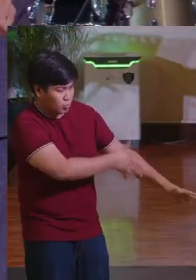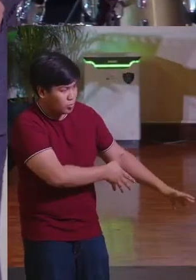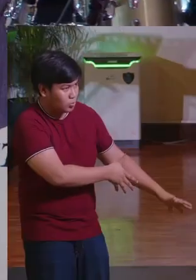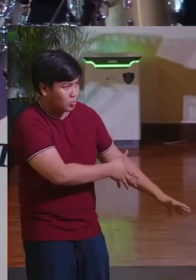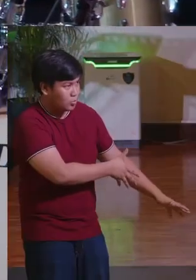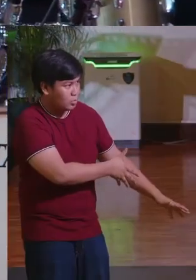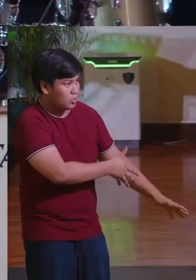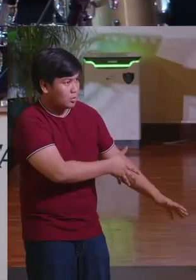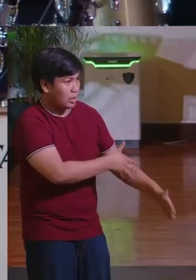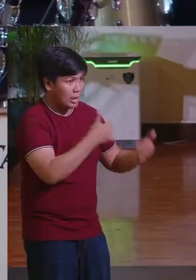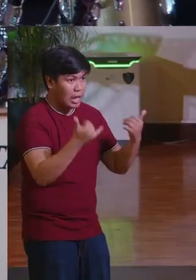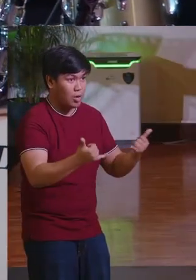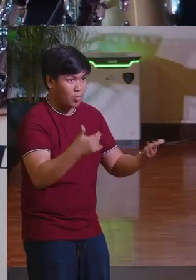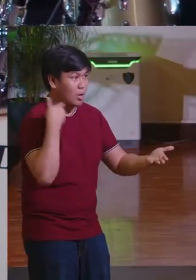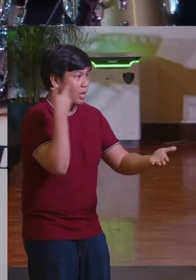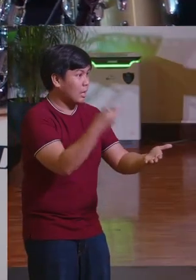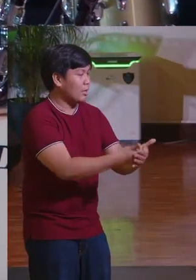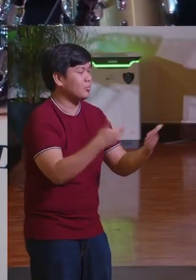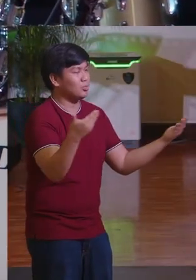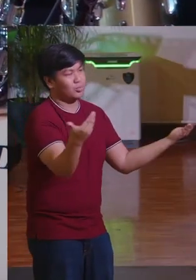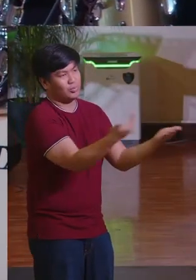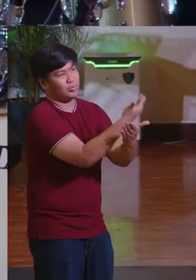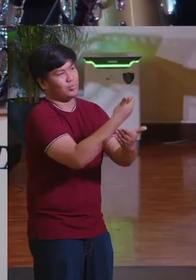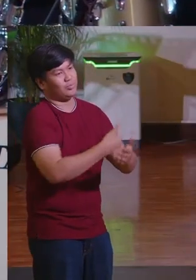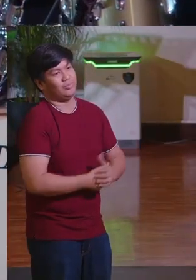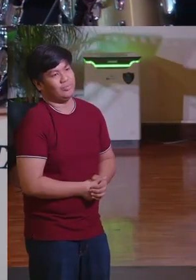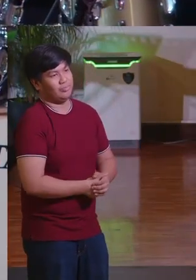away, behold, the new has come.